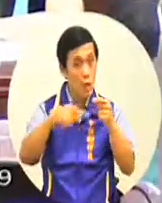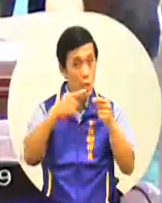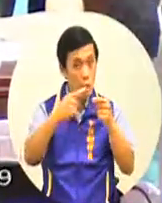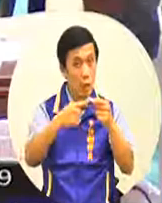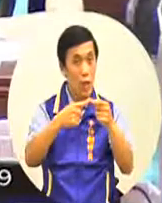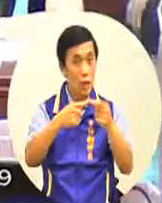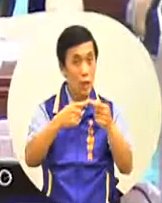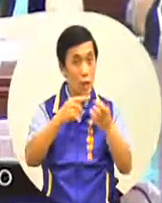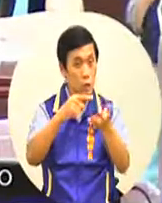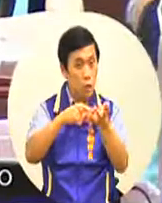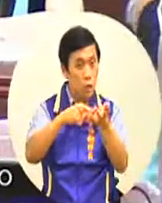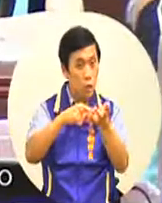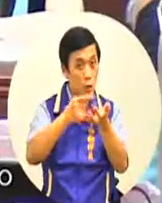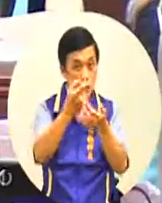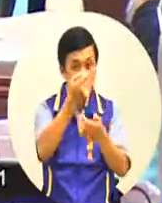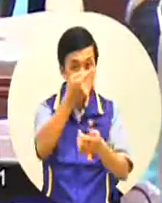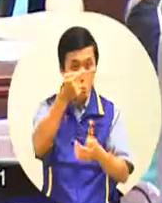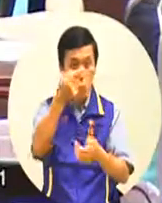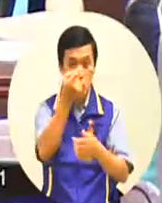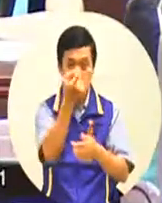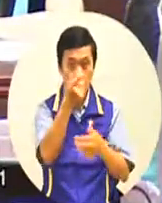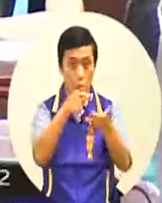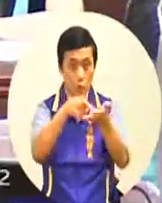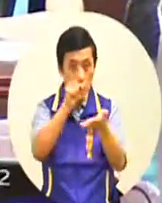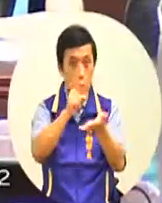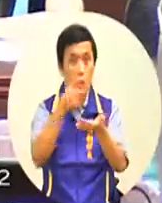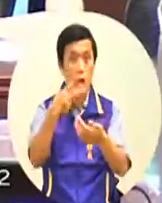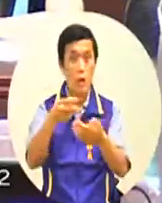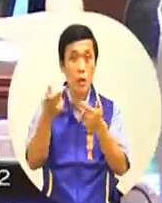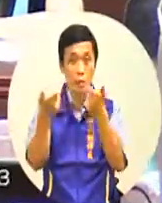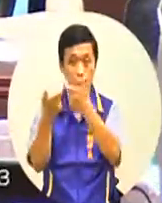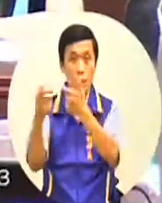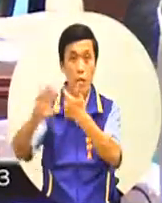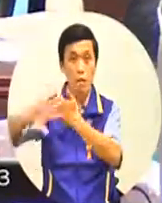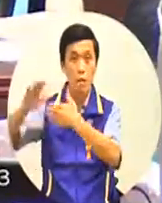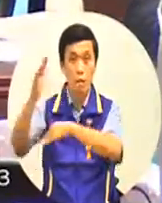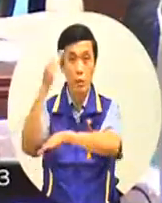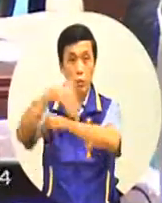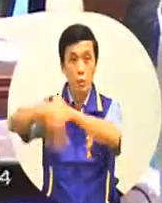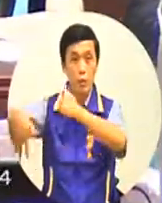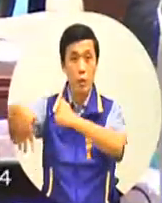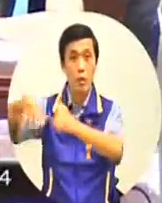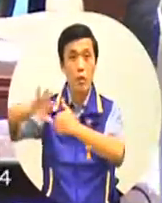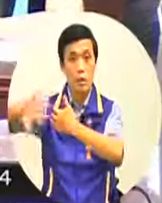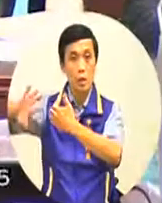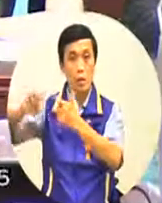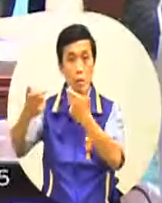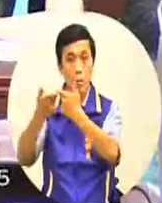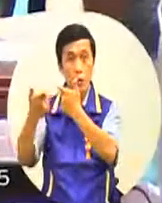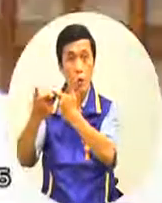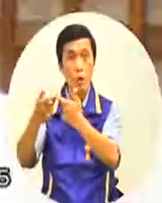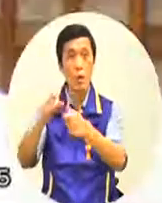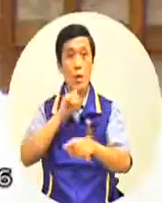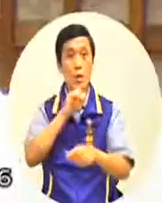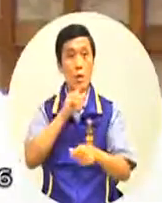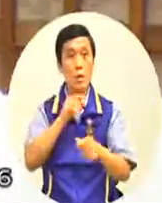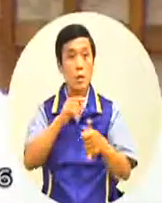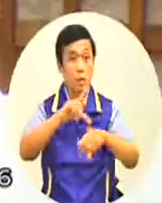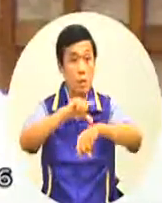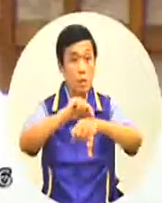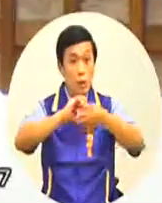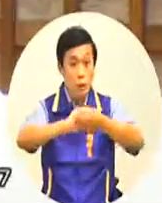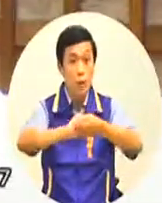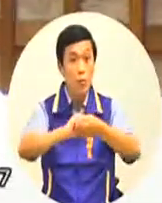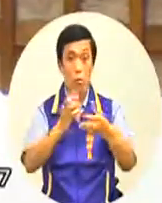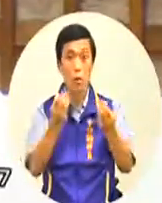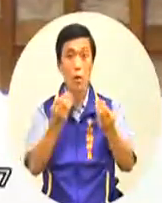至少一次，所以我们还会有结合其他的局处联合稽查， 不定期的，爱不定期， 不定期，不定期。 哎呀，